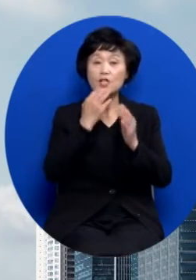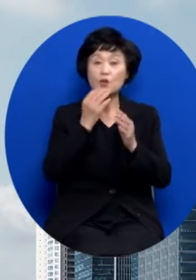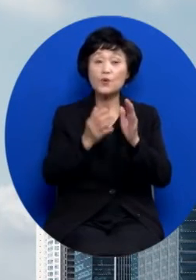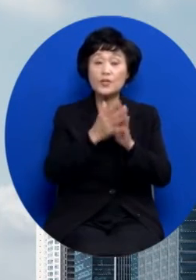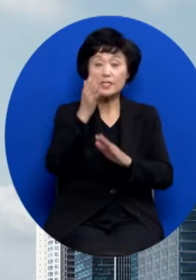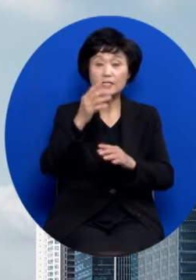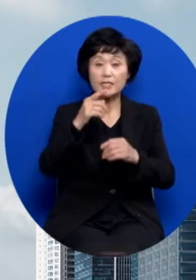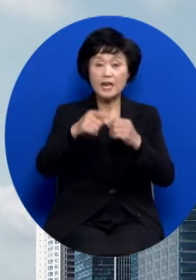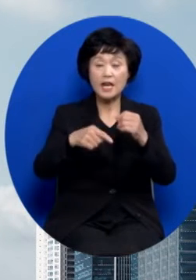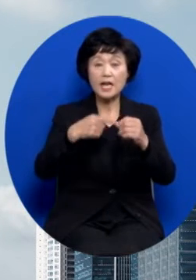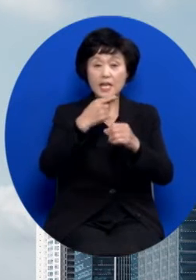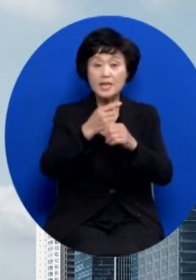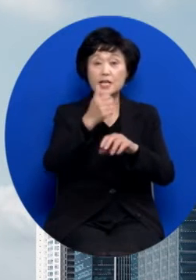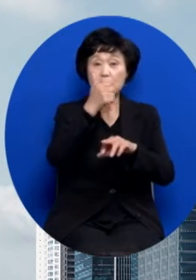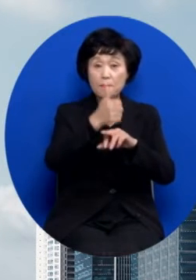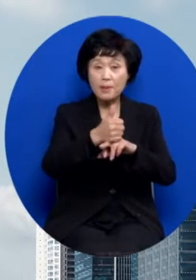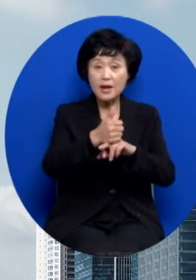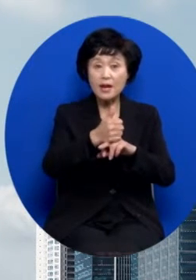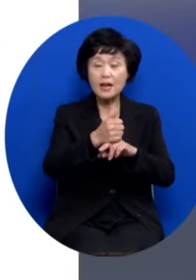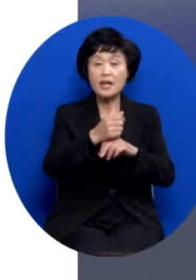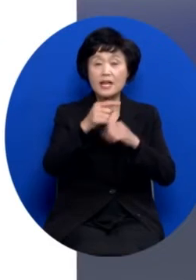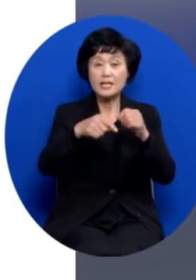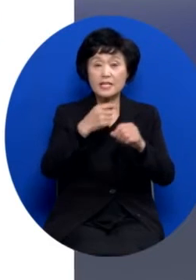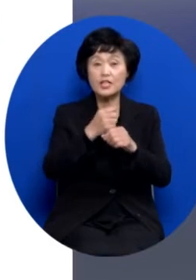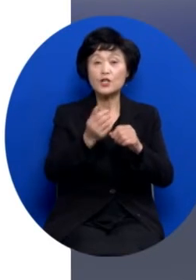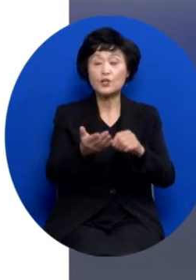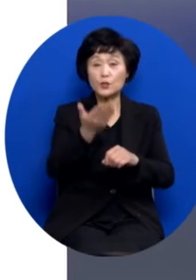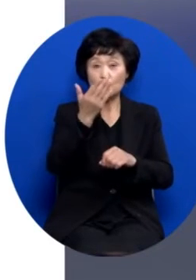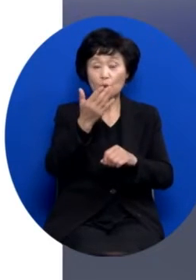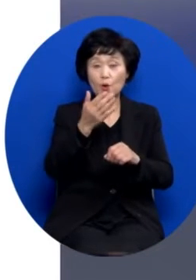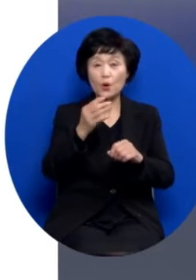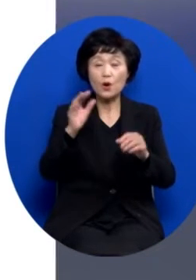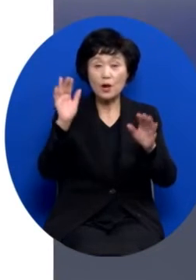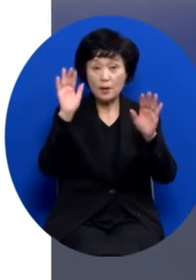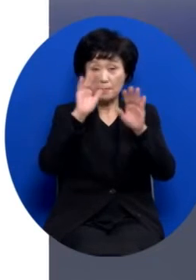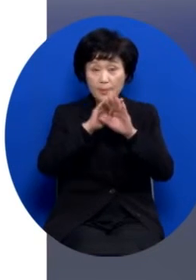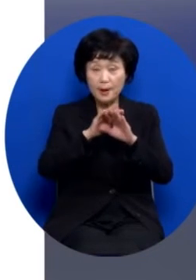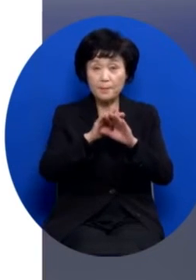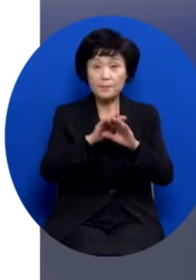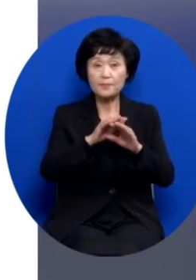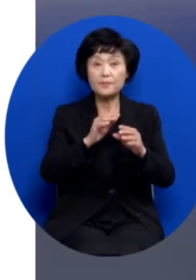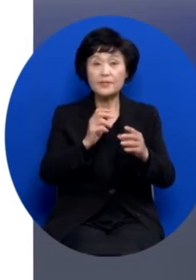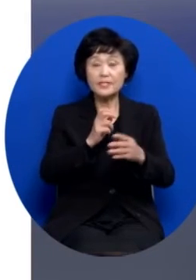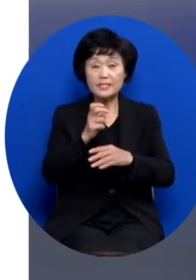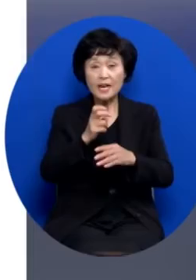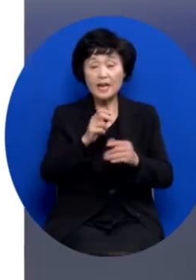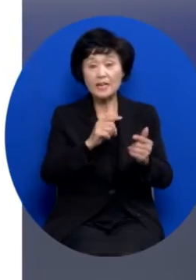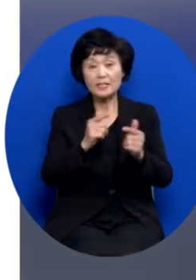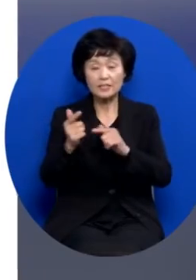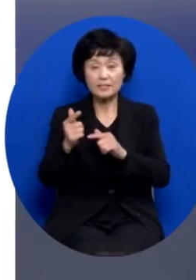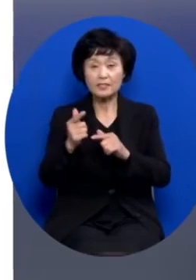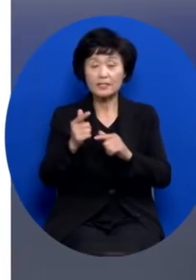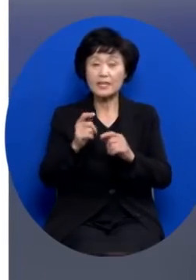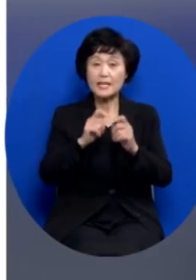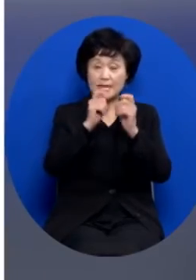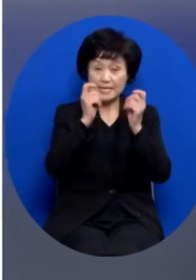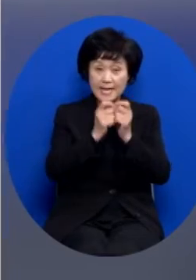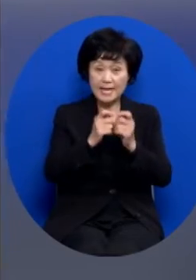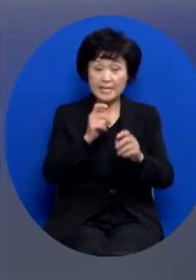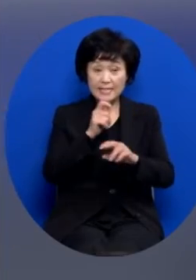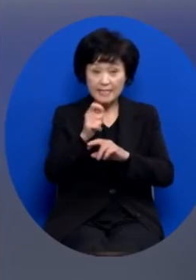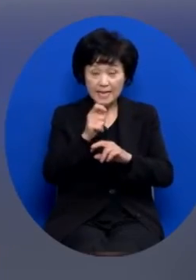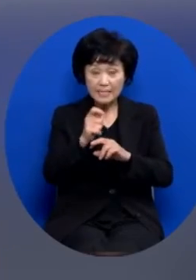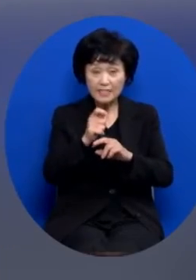승차난 종합대책을 발표했습니다. 시는 종합대책에 따라 오는 10일부터 연말까지 개인택시 부제를